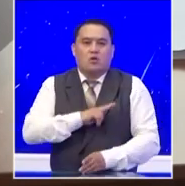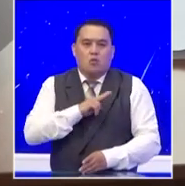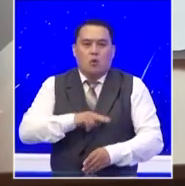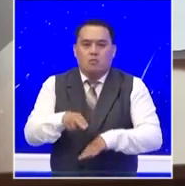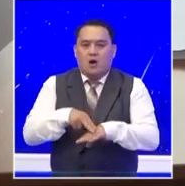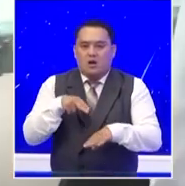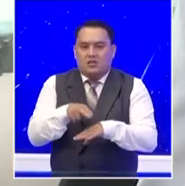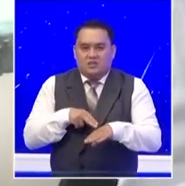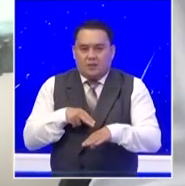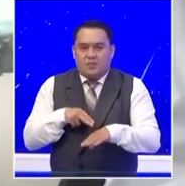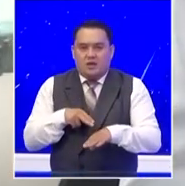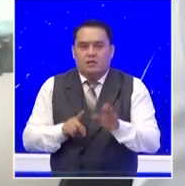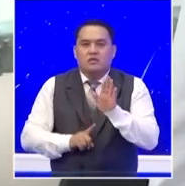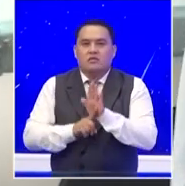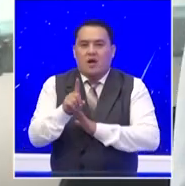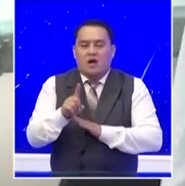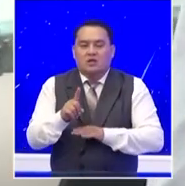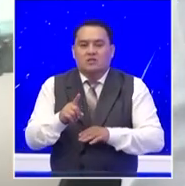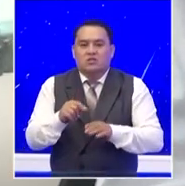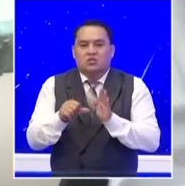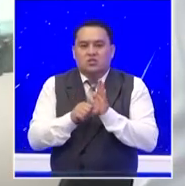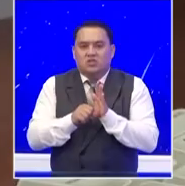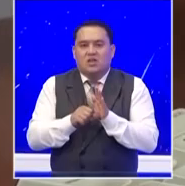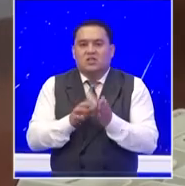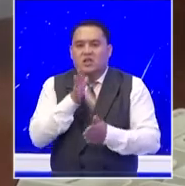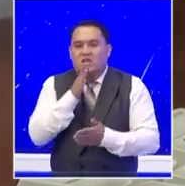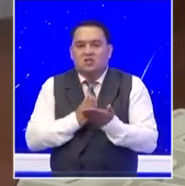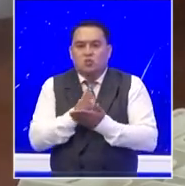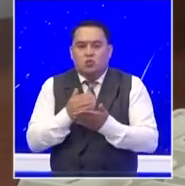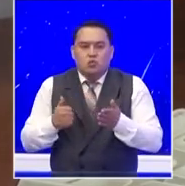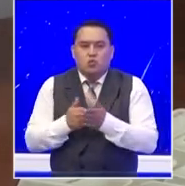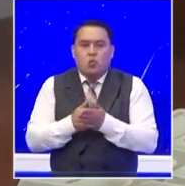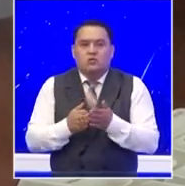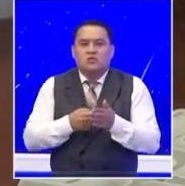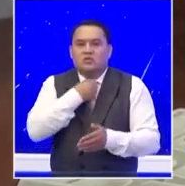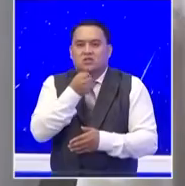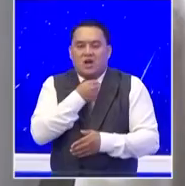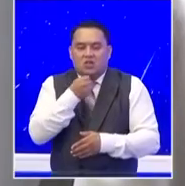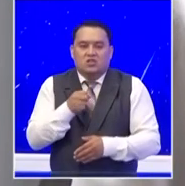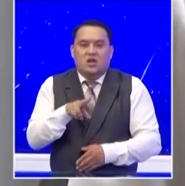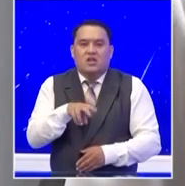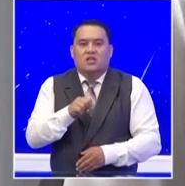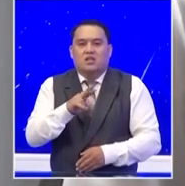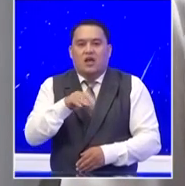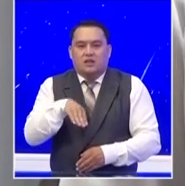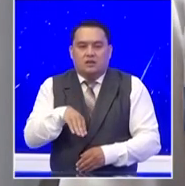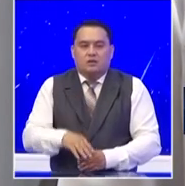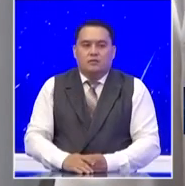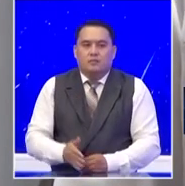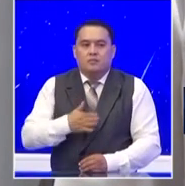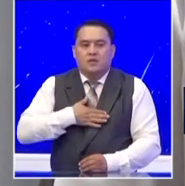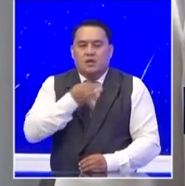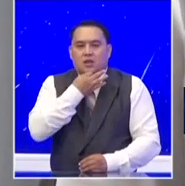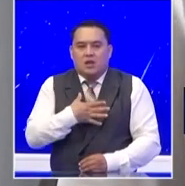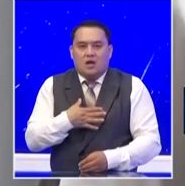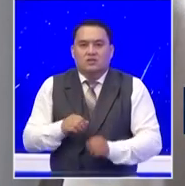органах внутренних дел, начиная с сержанта за 6 лет службы, вырос до старшего лейтенанта. Служба полиции мне нравится тем,